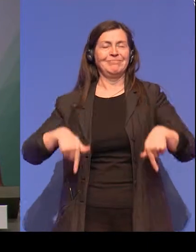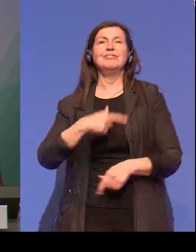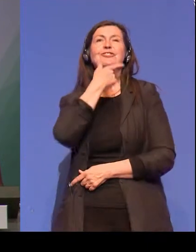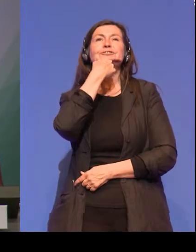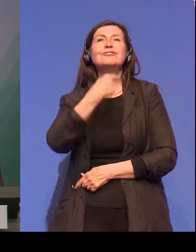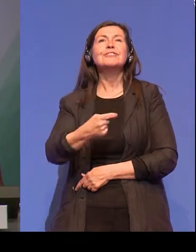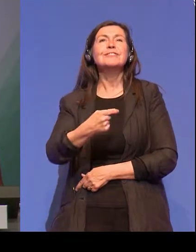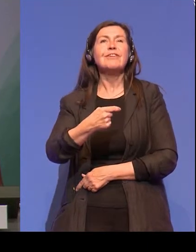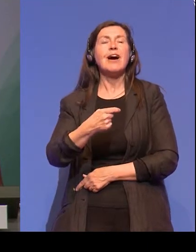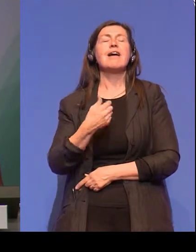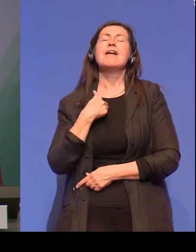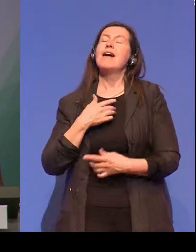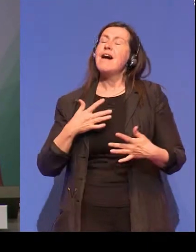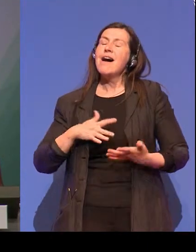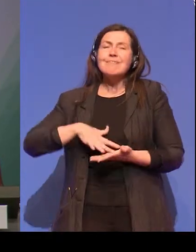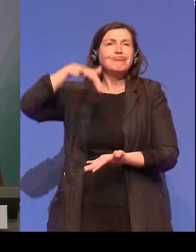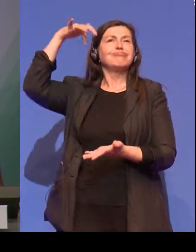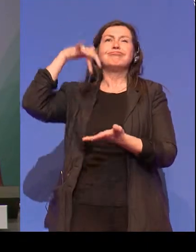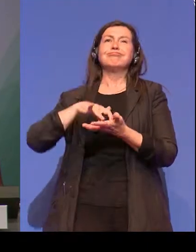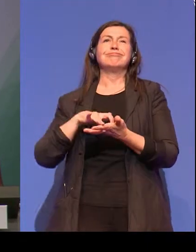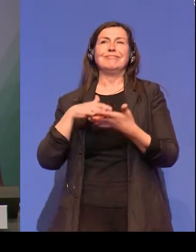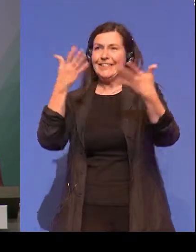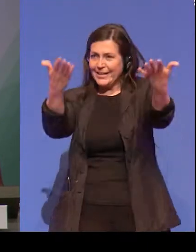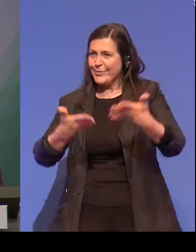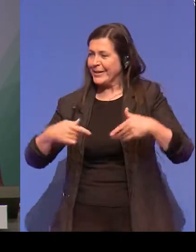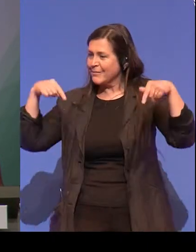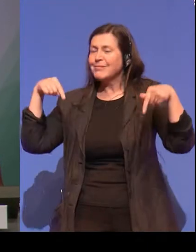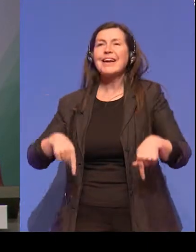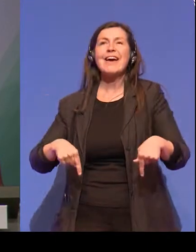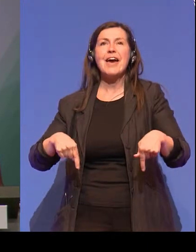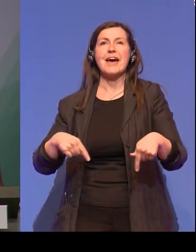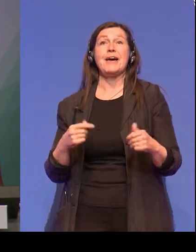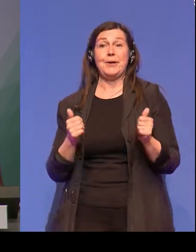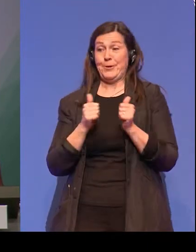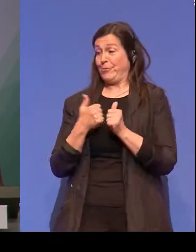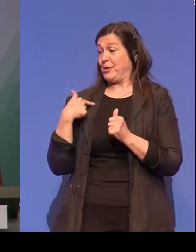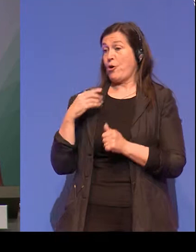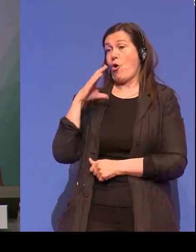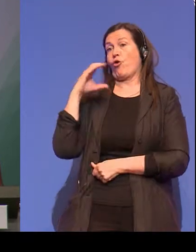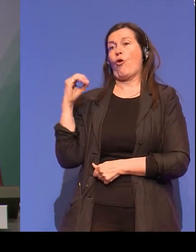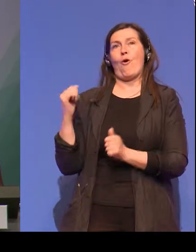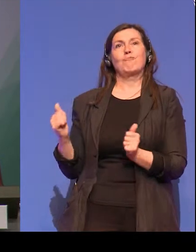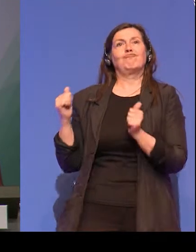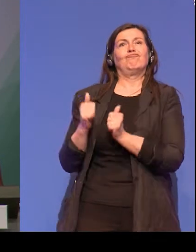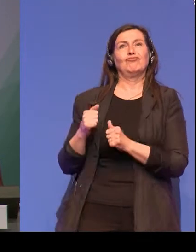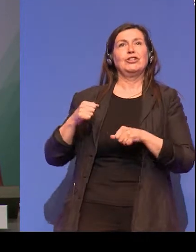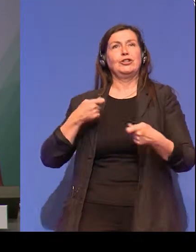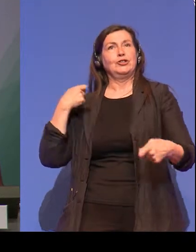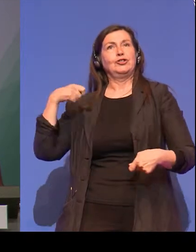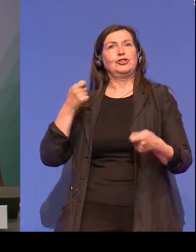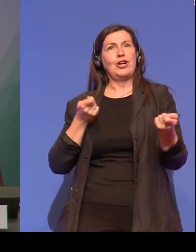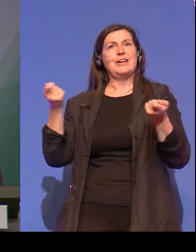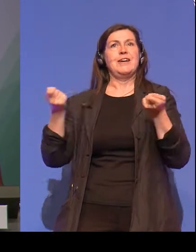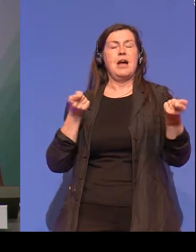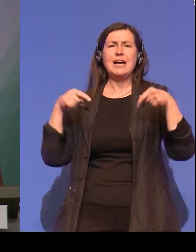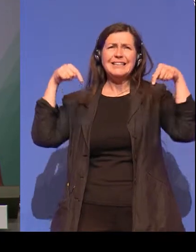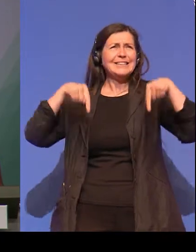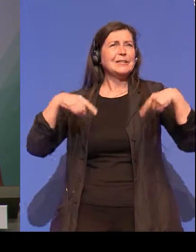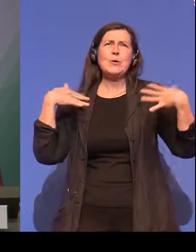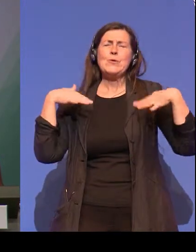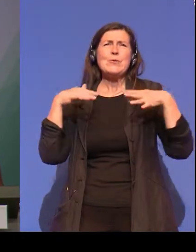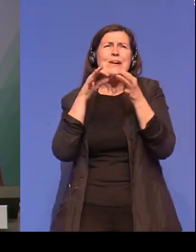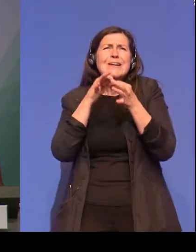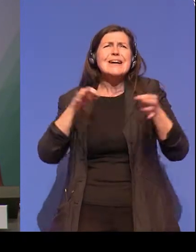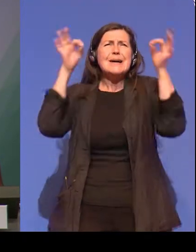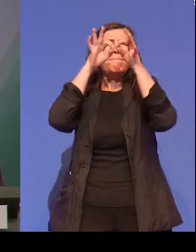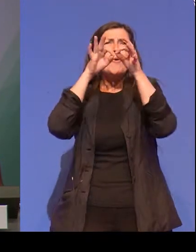mon co-chair, d'ouvrir cette conférence si importante. Vous êtes venus des 4 points du